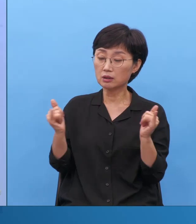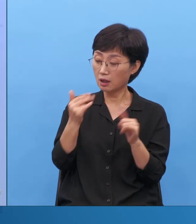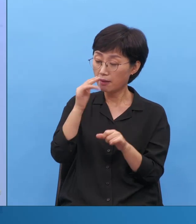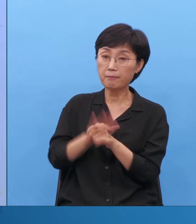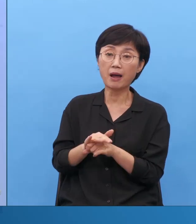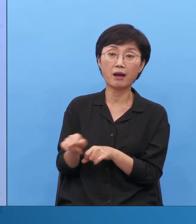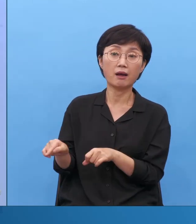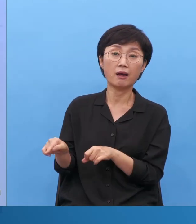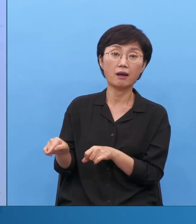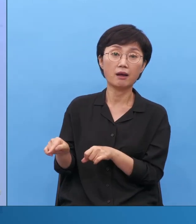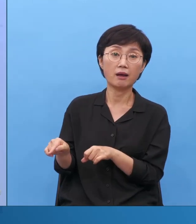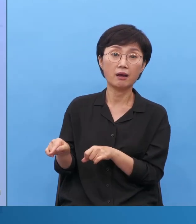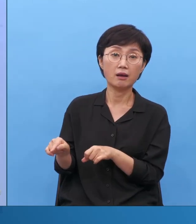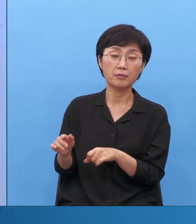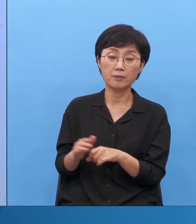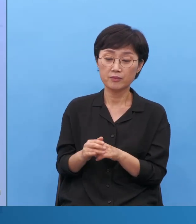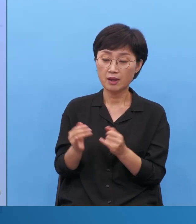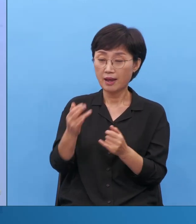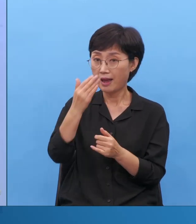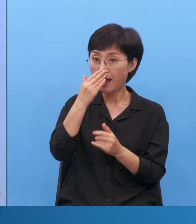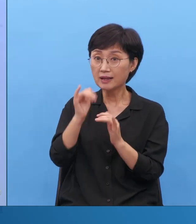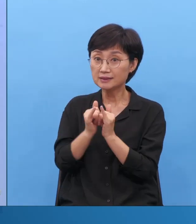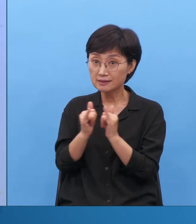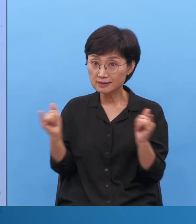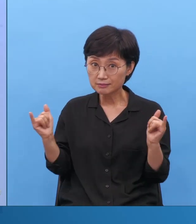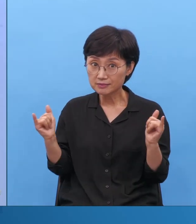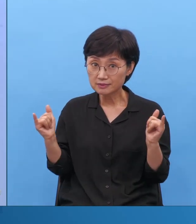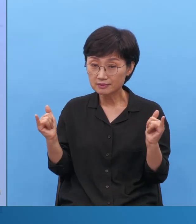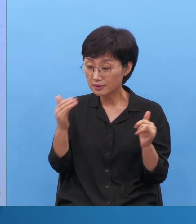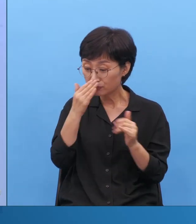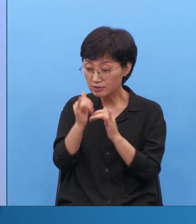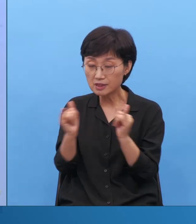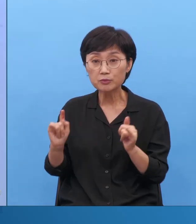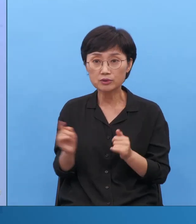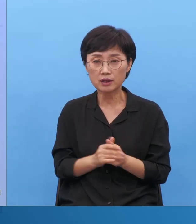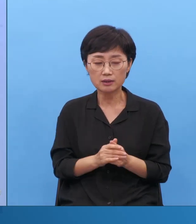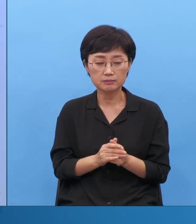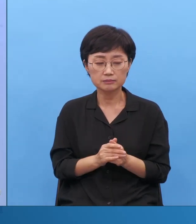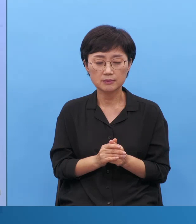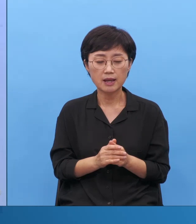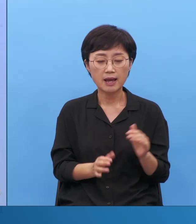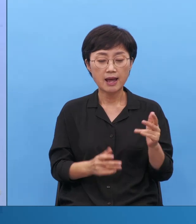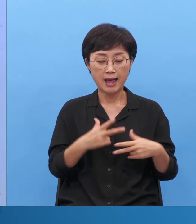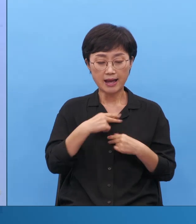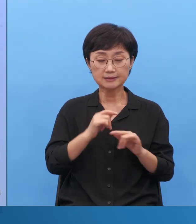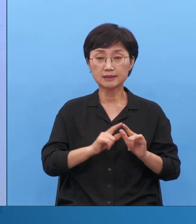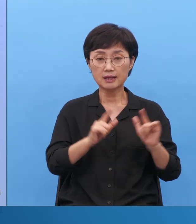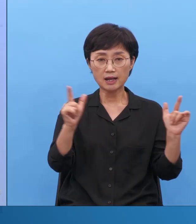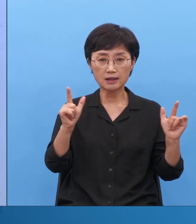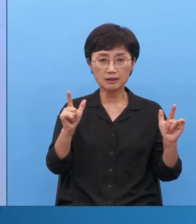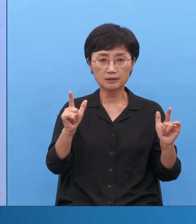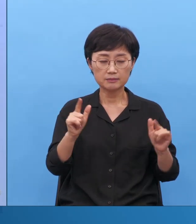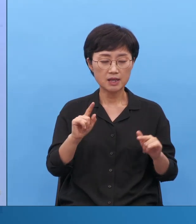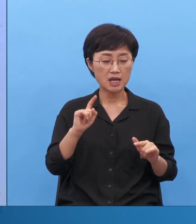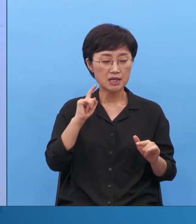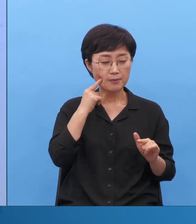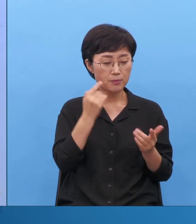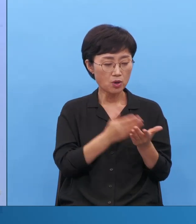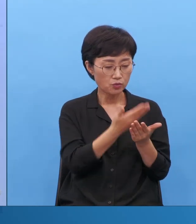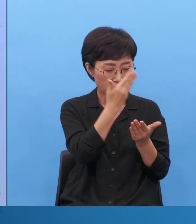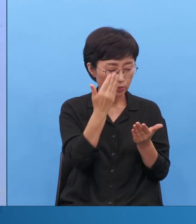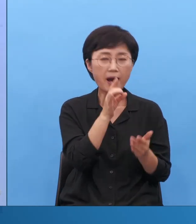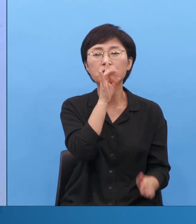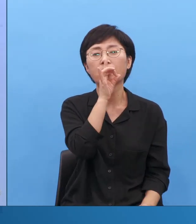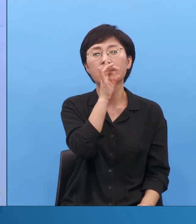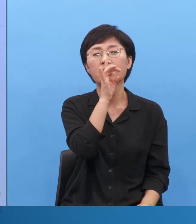여자들 무거운 브로치도 못 달게 해요. 노동한다고. Now, even on the Sabbath, you cannot do anything to the point where even women can't even put